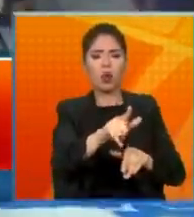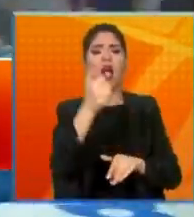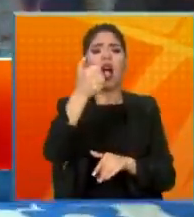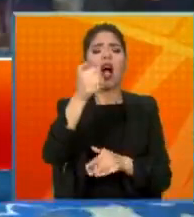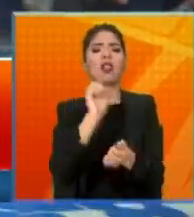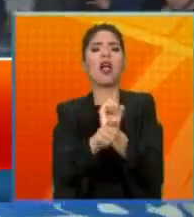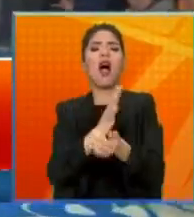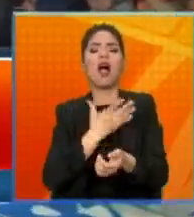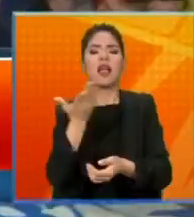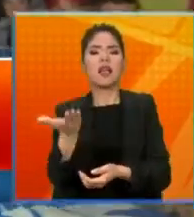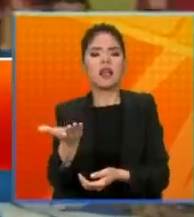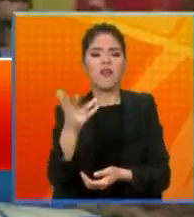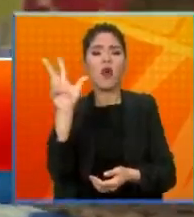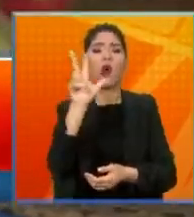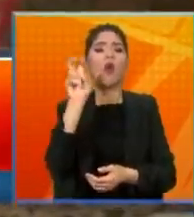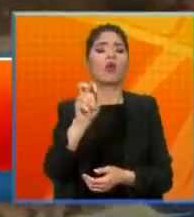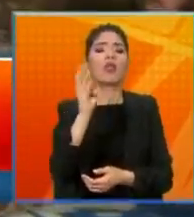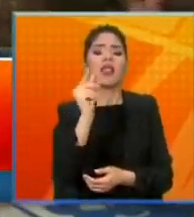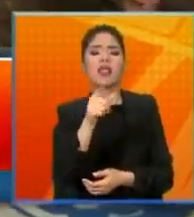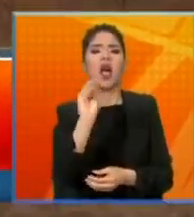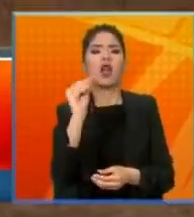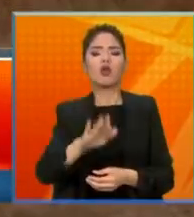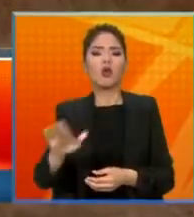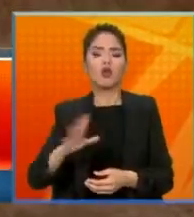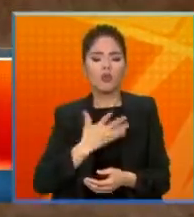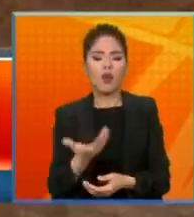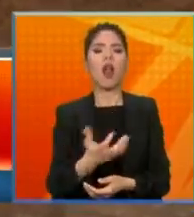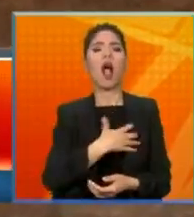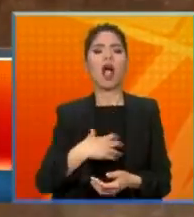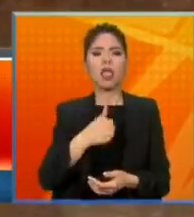yaşıyor. Yani 38 çocuk, anne ve babası.